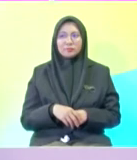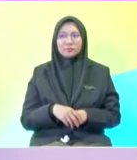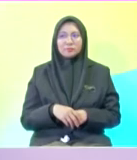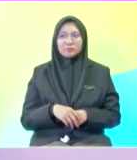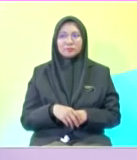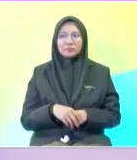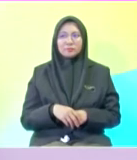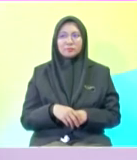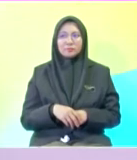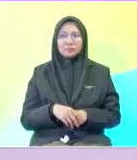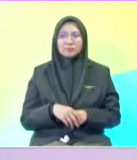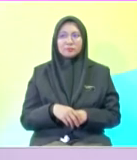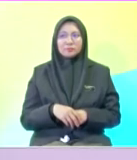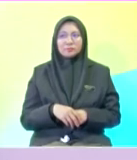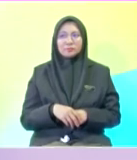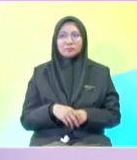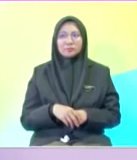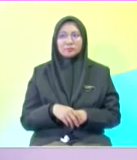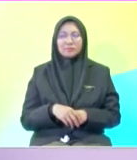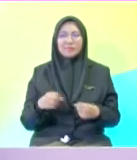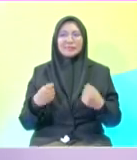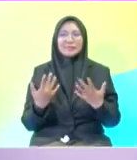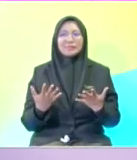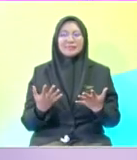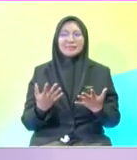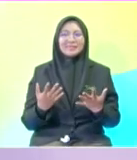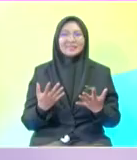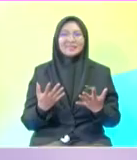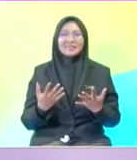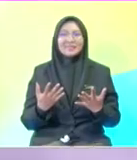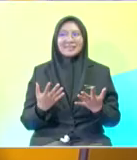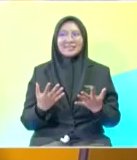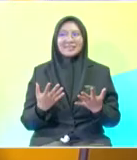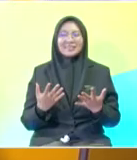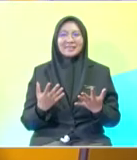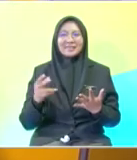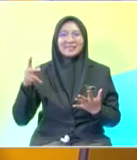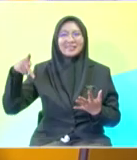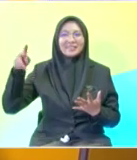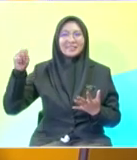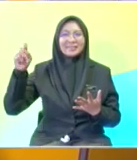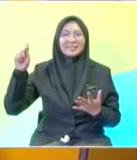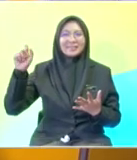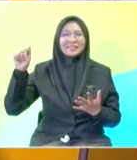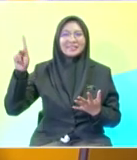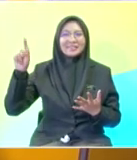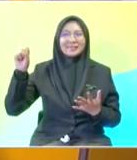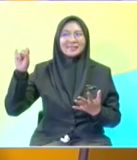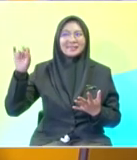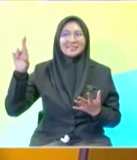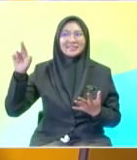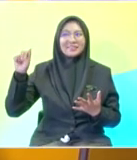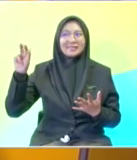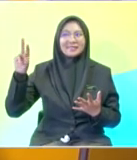macam mana dengan penaksiran keseluruhan pembelajaran saya pada hari ini Ustaz jadi ada berapa empat bintang kan Ustaz tambah lagi